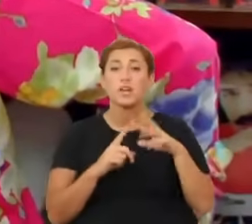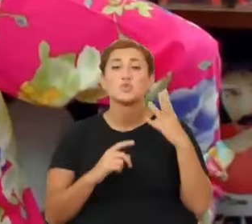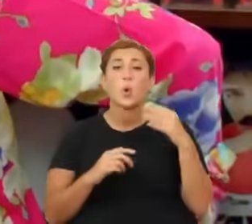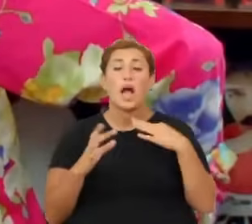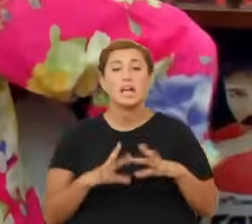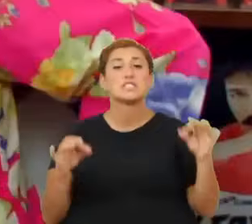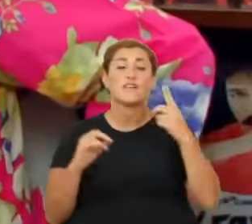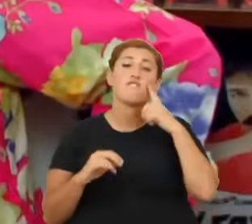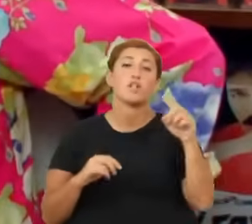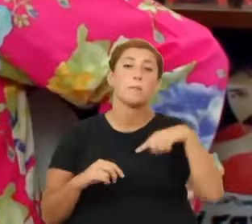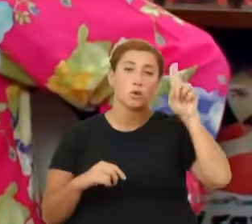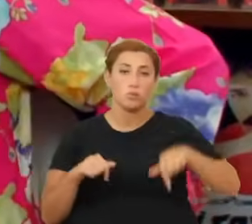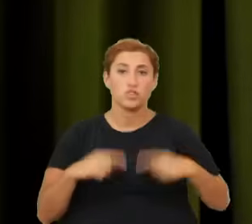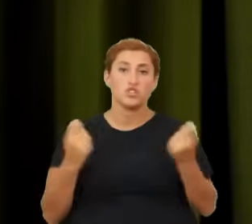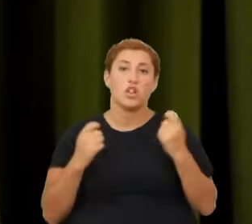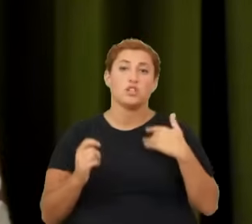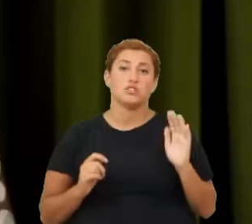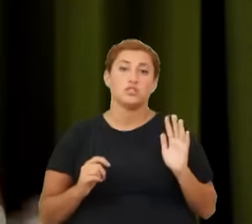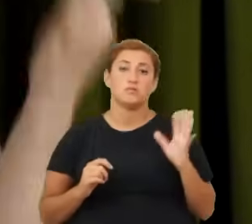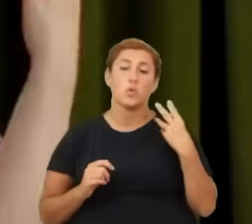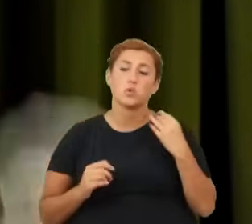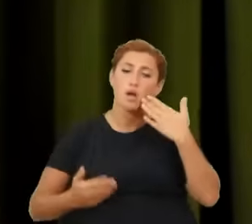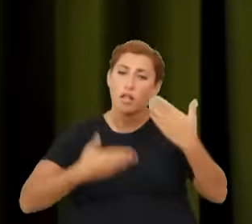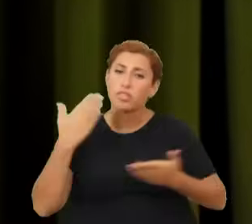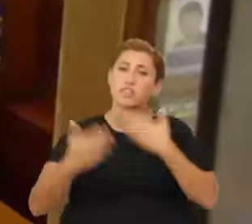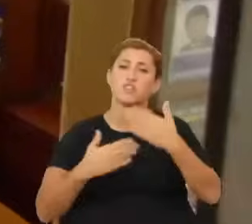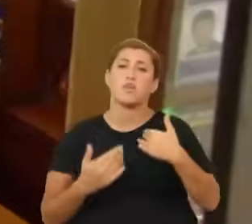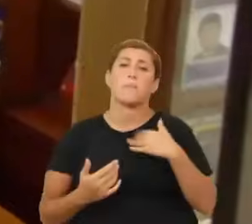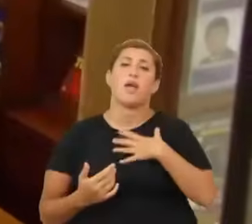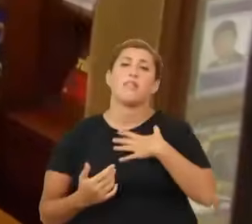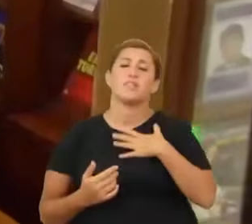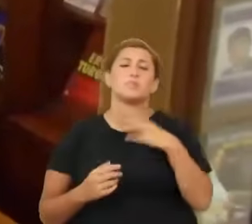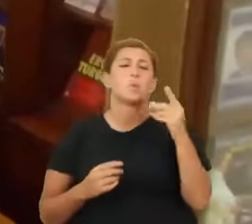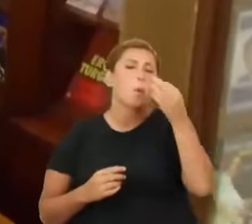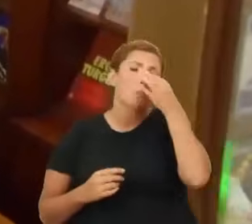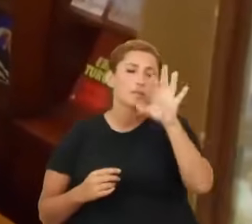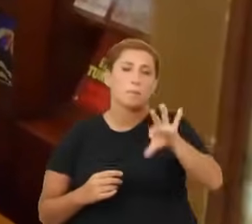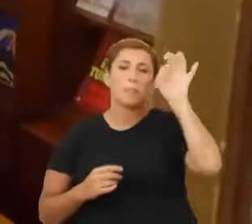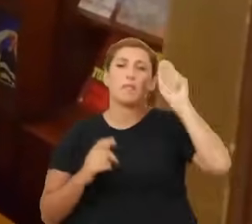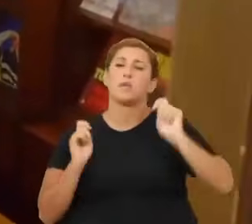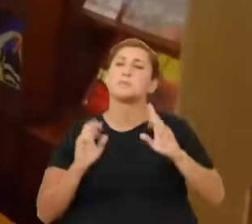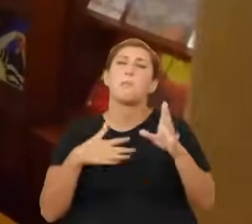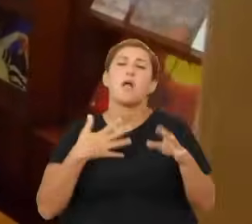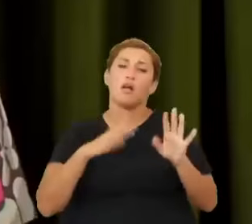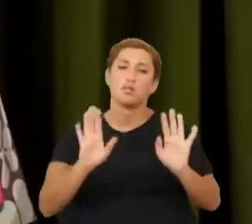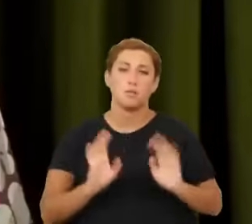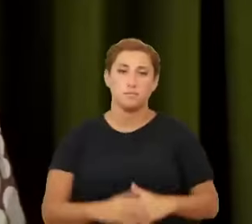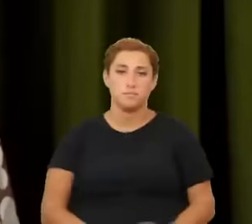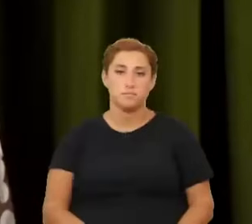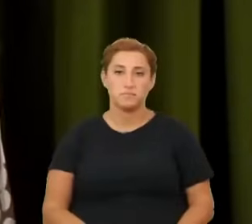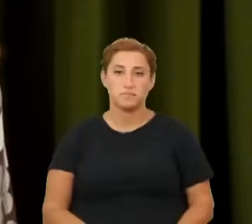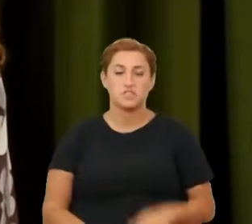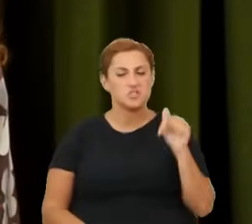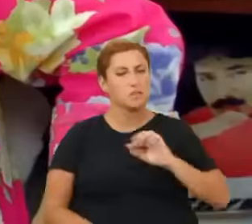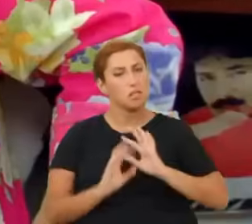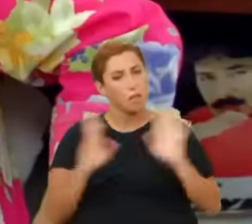Çok hazırlıklıyım. Vallahi bütün gün buna çalıştım. Öyle güzel anlatacağım ki derdimi. Tereyağından kıl çeker gibi halledeceğim, sen hiç merak etme. Bu sefer